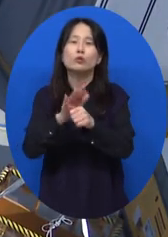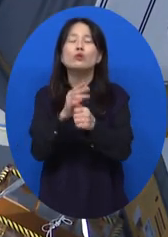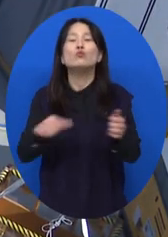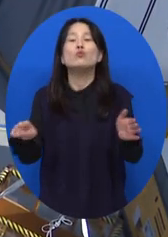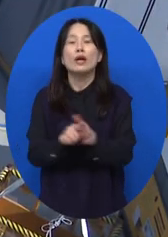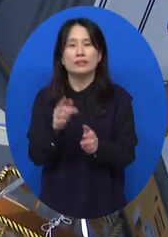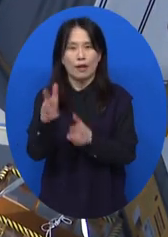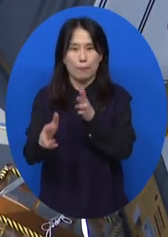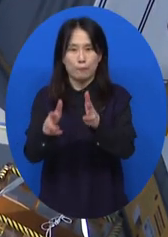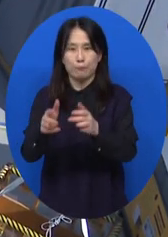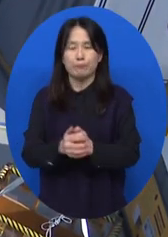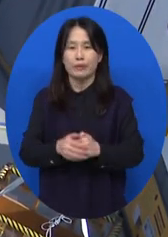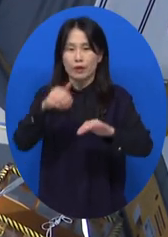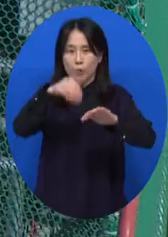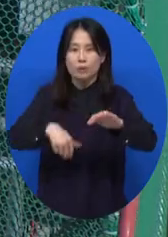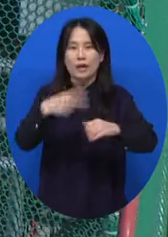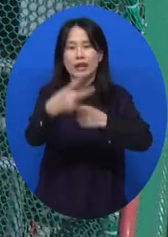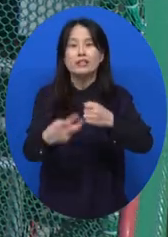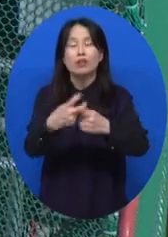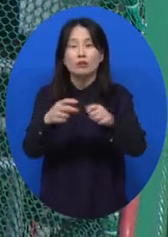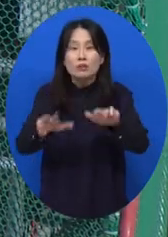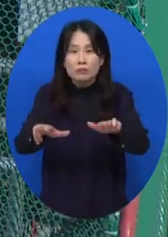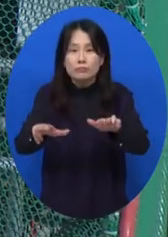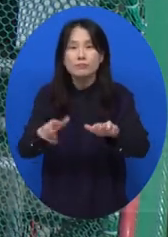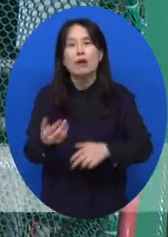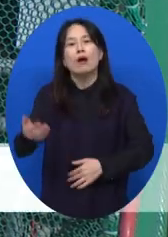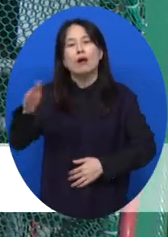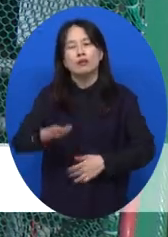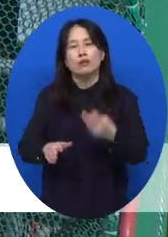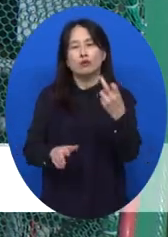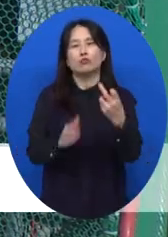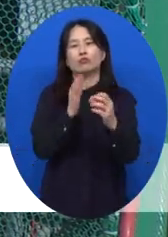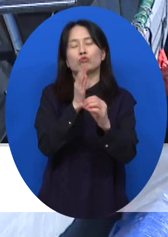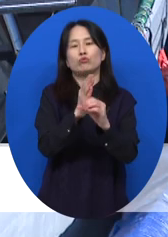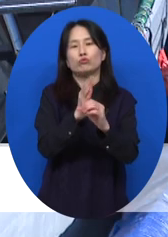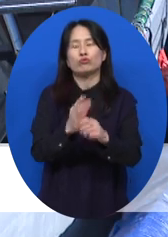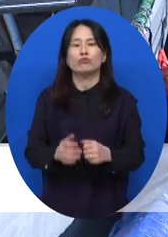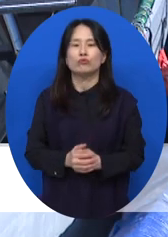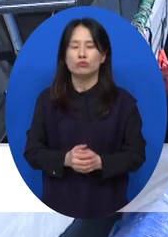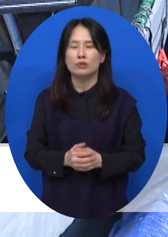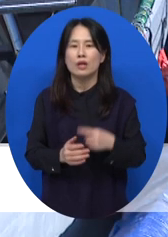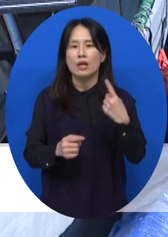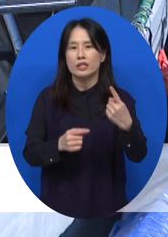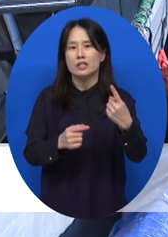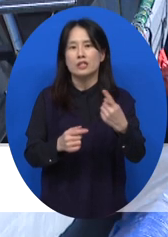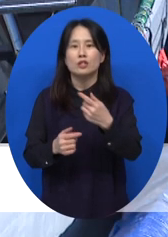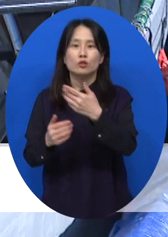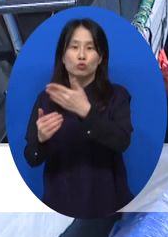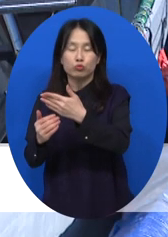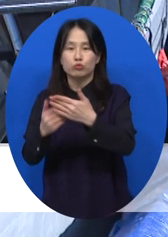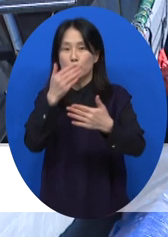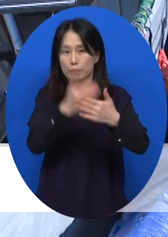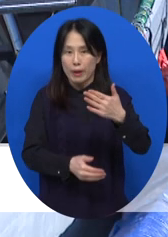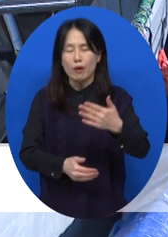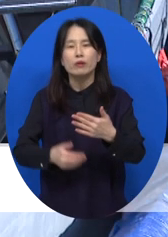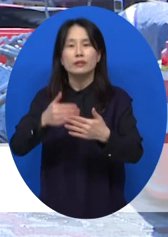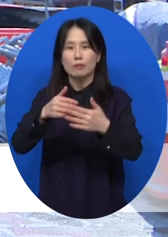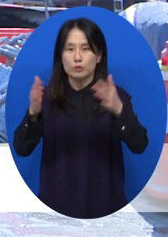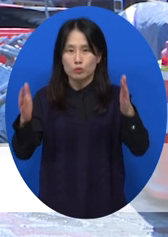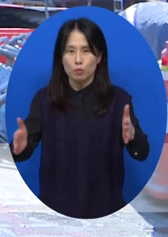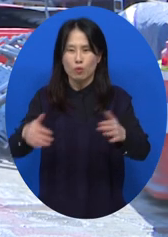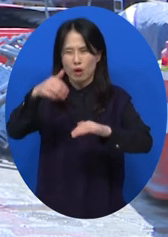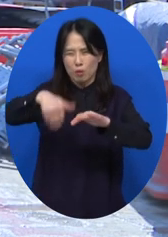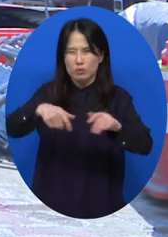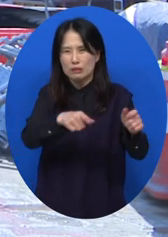사업입니다. 착공한 지 2년이 지났지만 12공구 중 현재 1공구와 9공구를 제외하곤 나머지 구간의 착공이